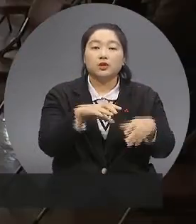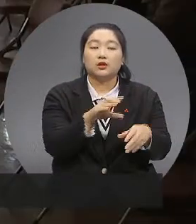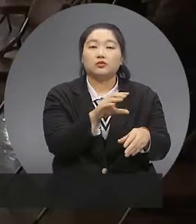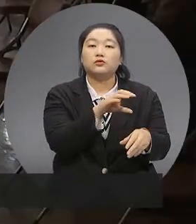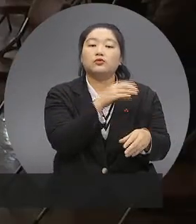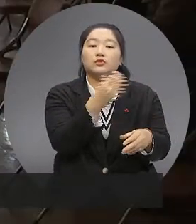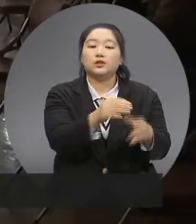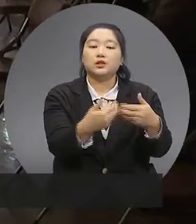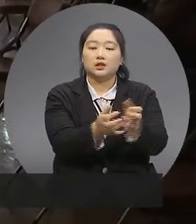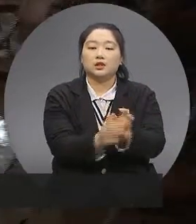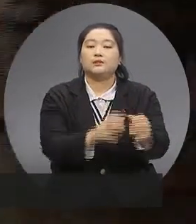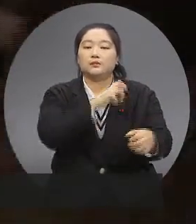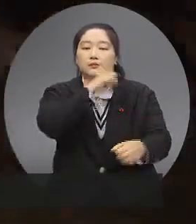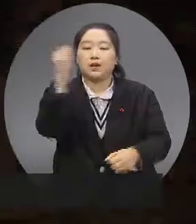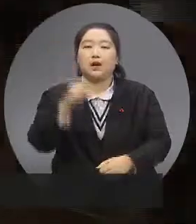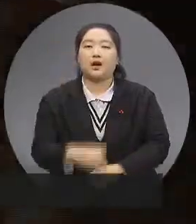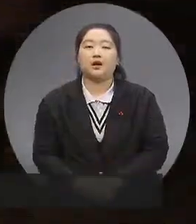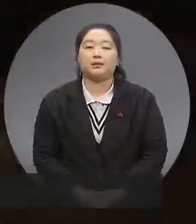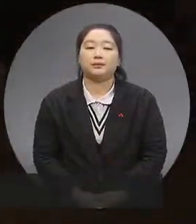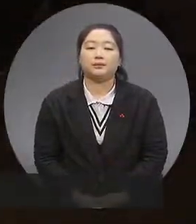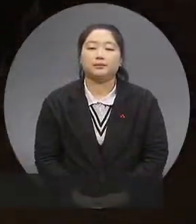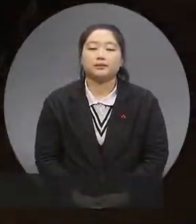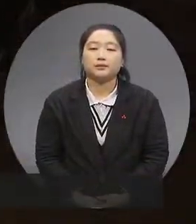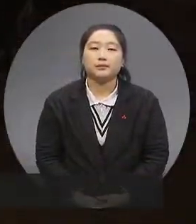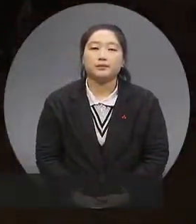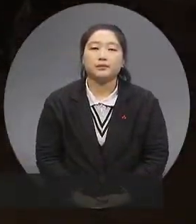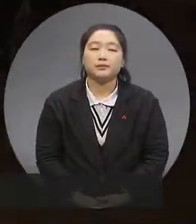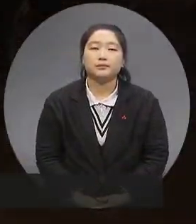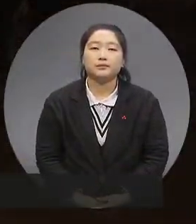선정됐습니다. MBC 뉴스 이승준입니다.